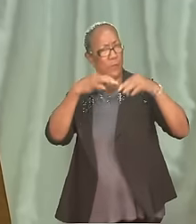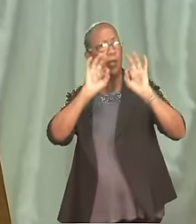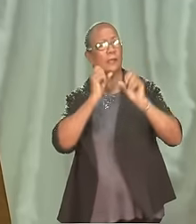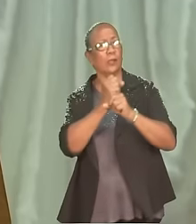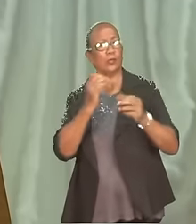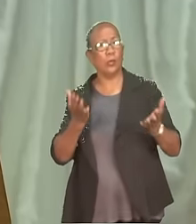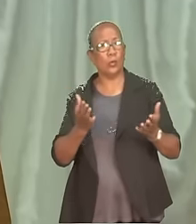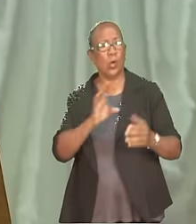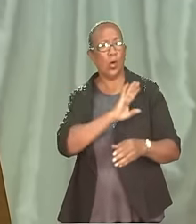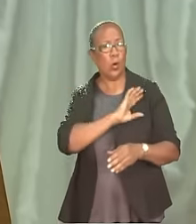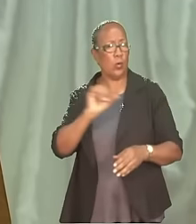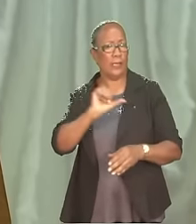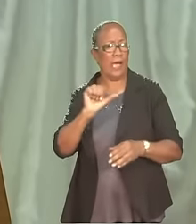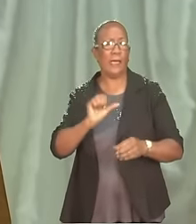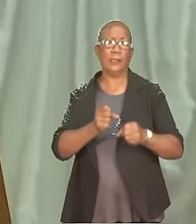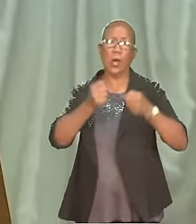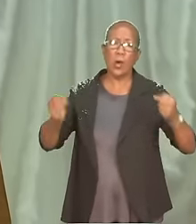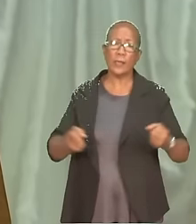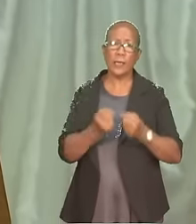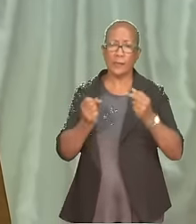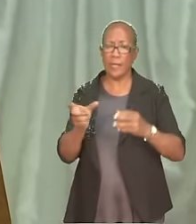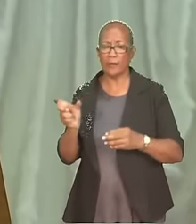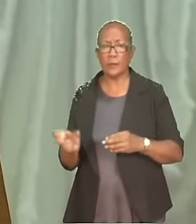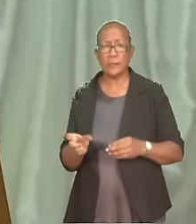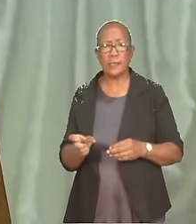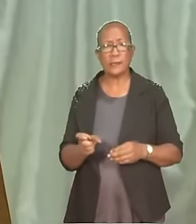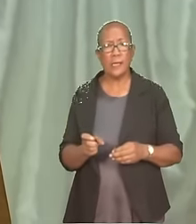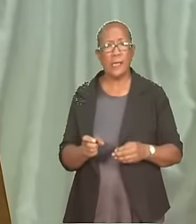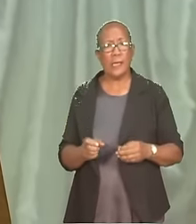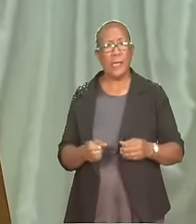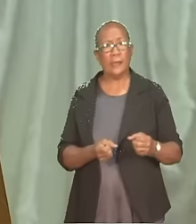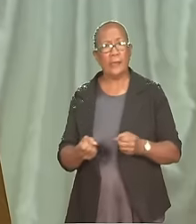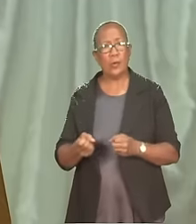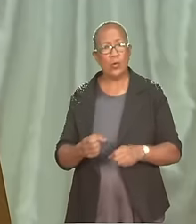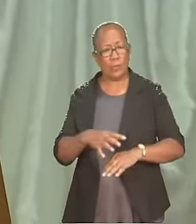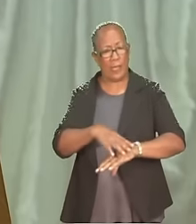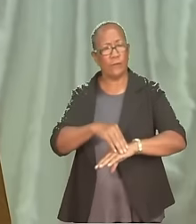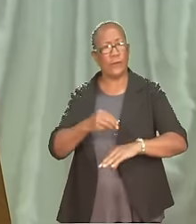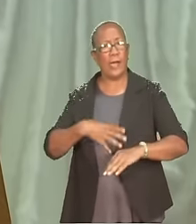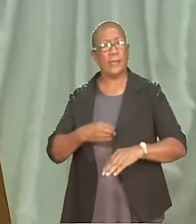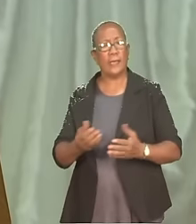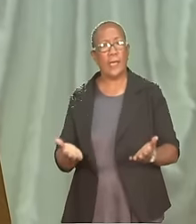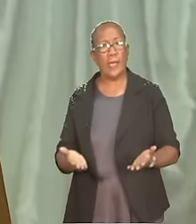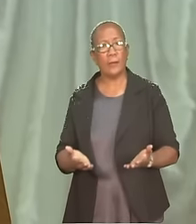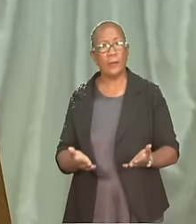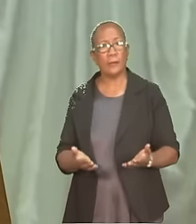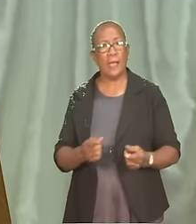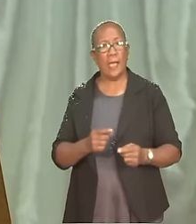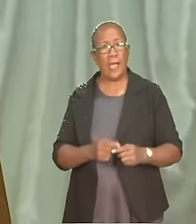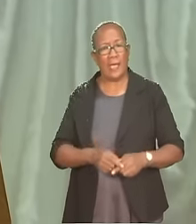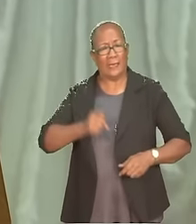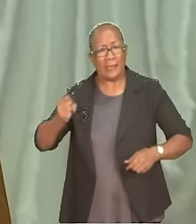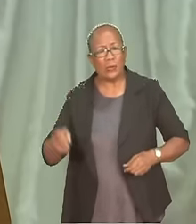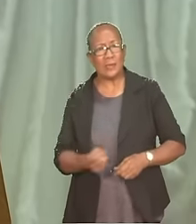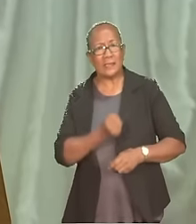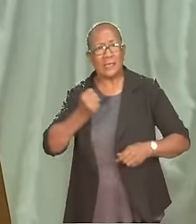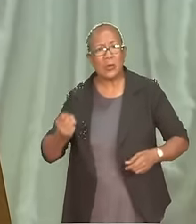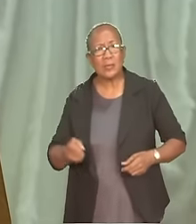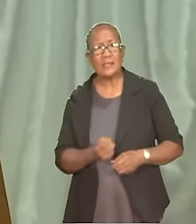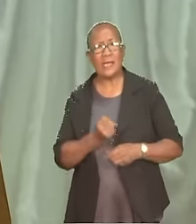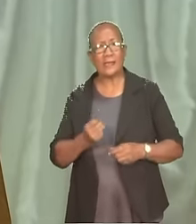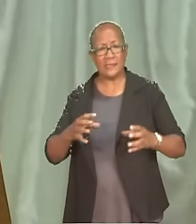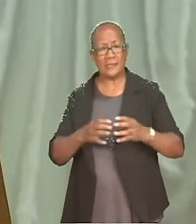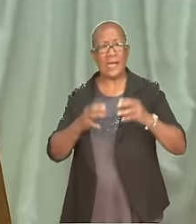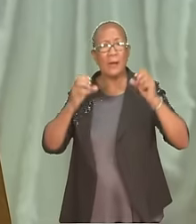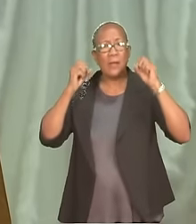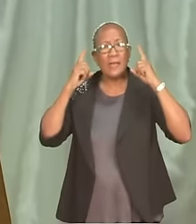En ook die andere organisaties en personen die nooit bestuurlijke ervaring gehad hebben en constant aan de kantlijn de